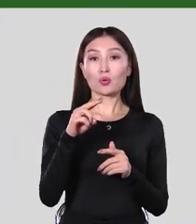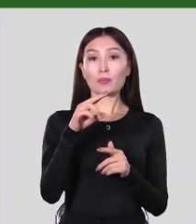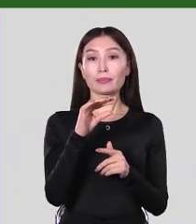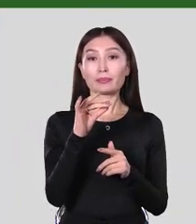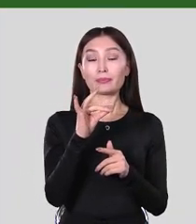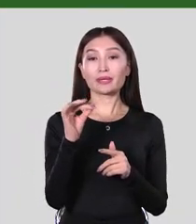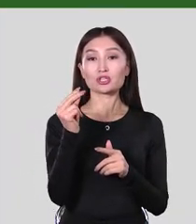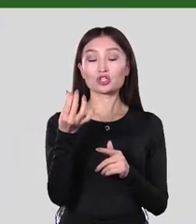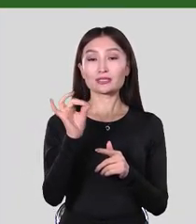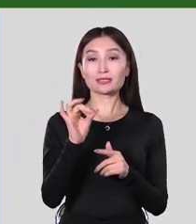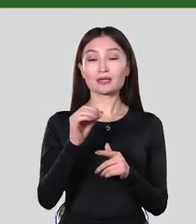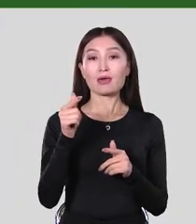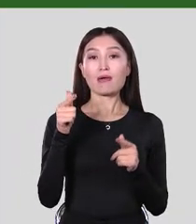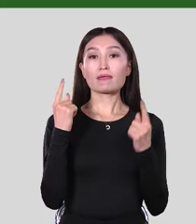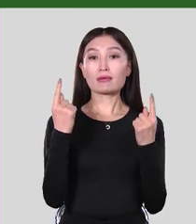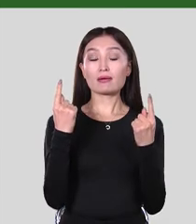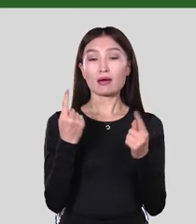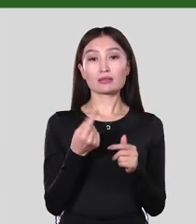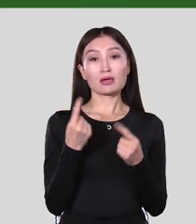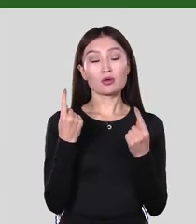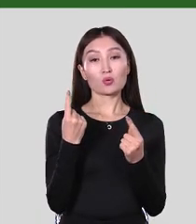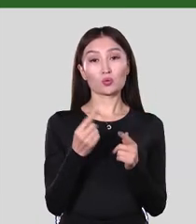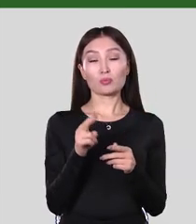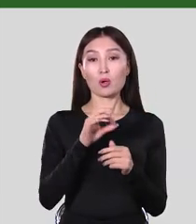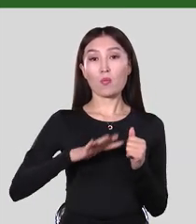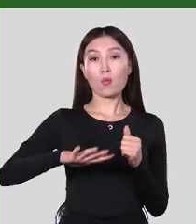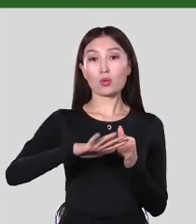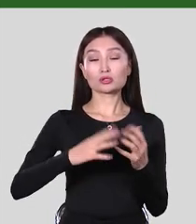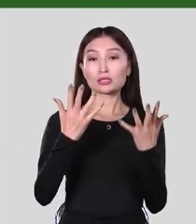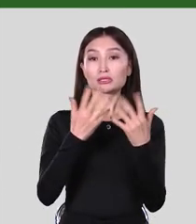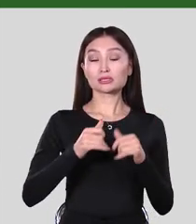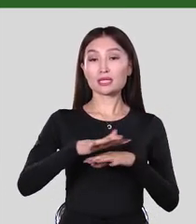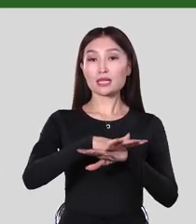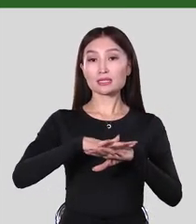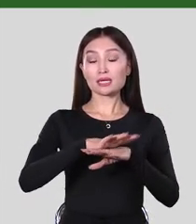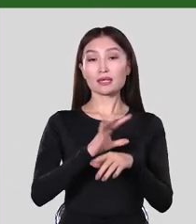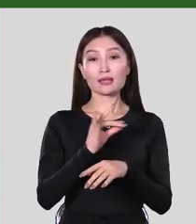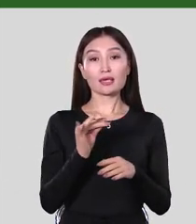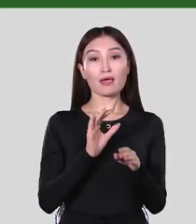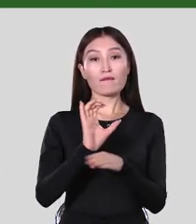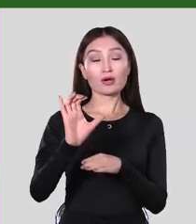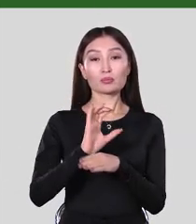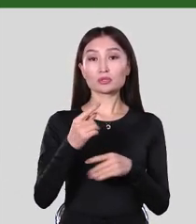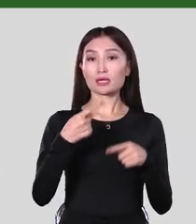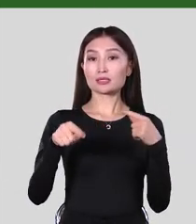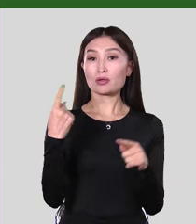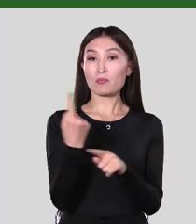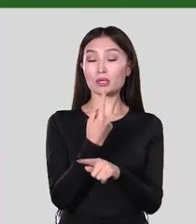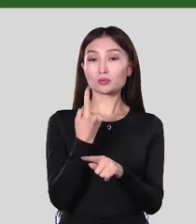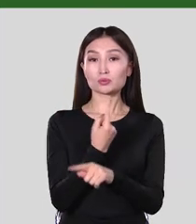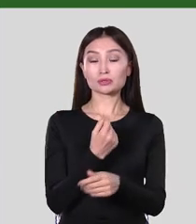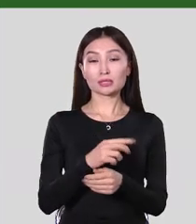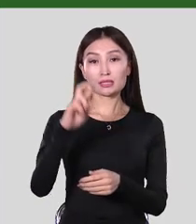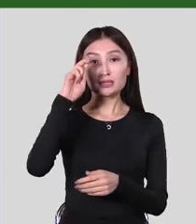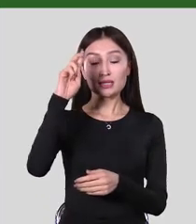гигантом. Это действительно самая крупная по площади, численности населения и выпуску разнообразной продукции